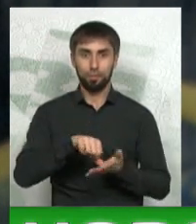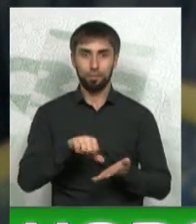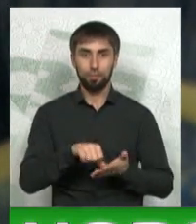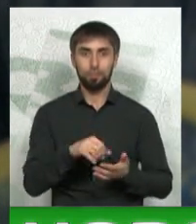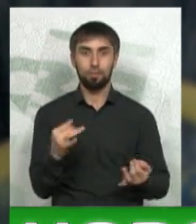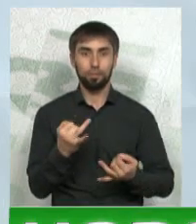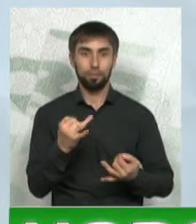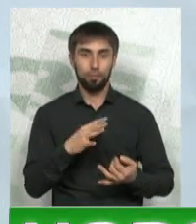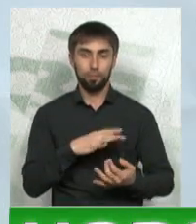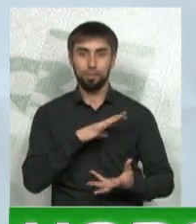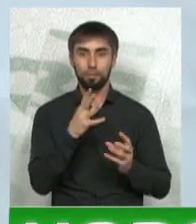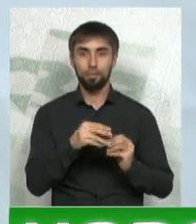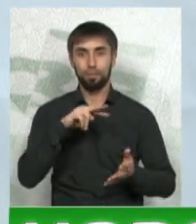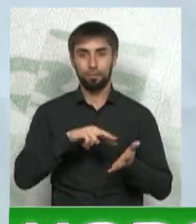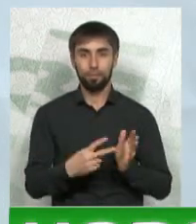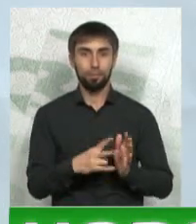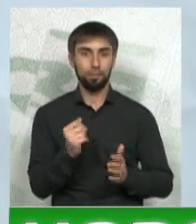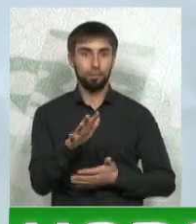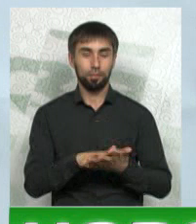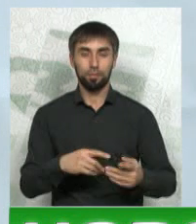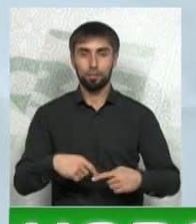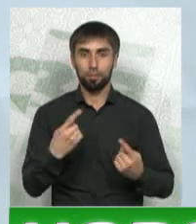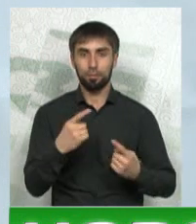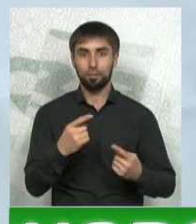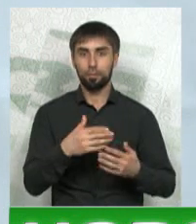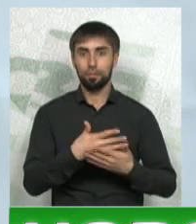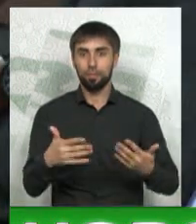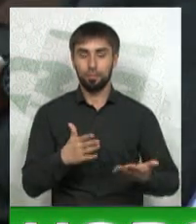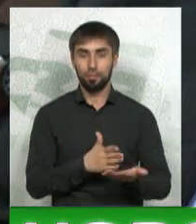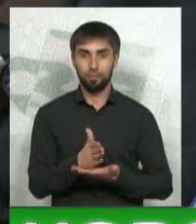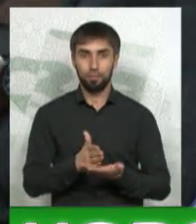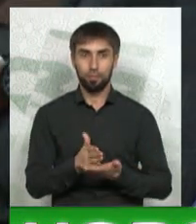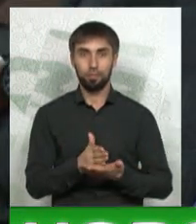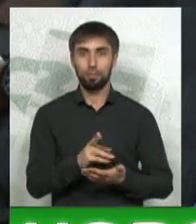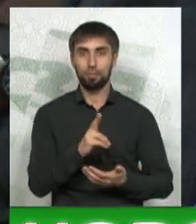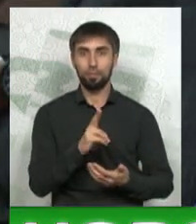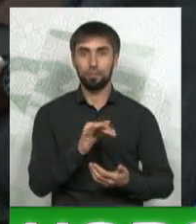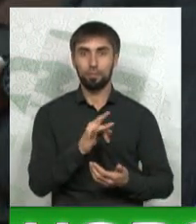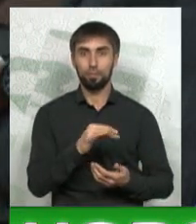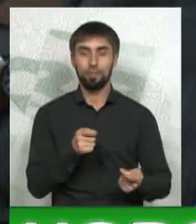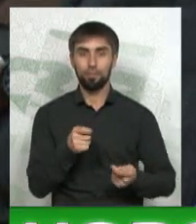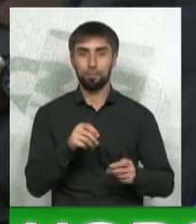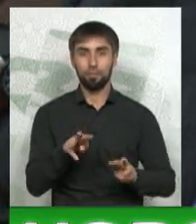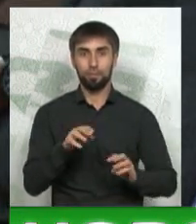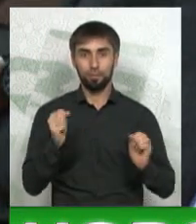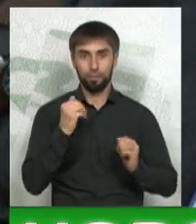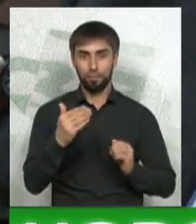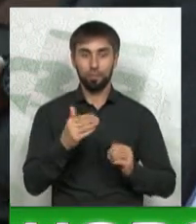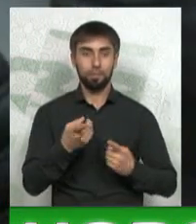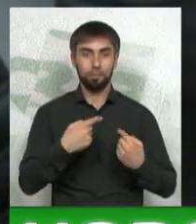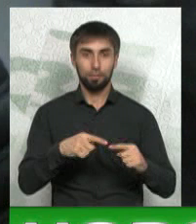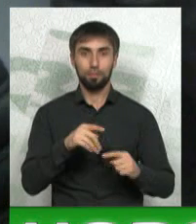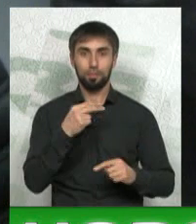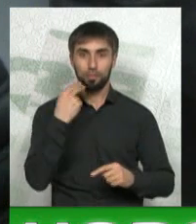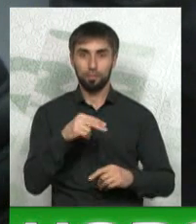присутствующих интересовали итоги и планы на дальнейшее развитие абсолютно разных направлений, курируемых региональным Минспортом, организация